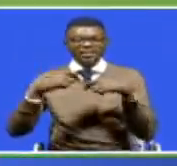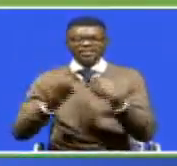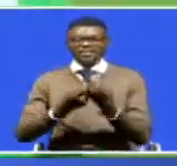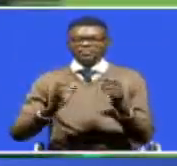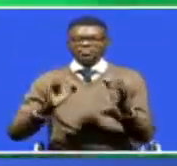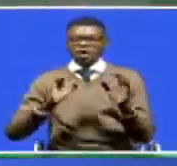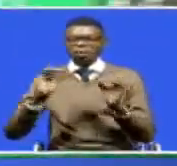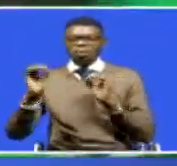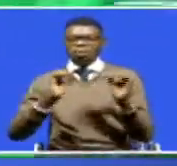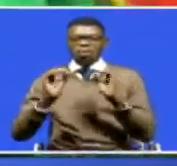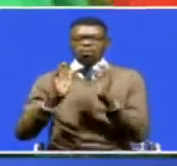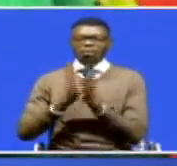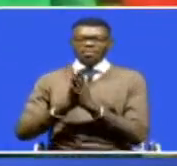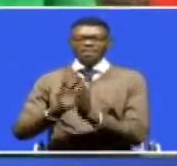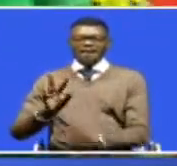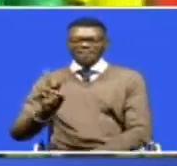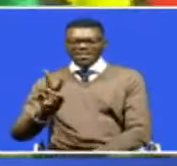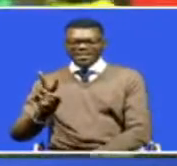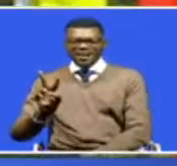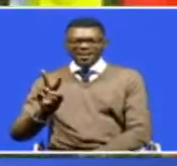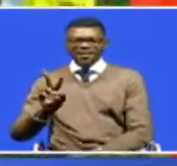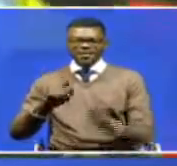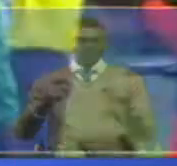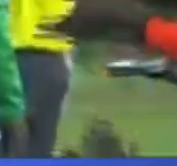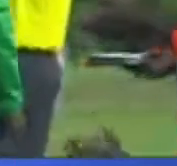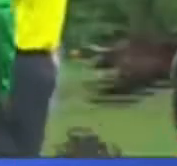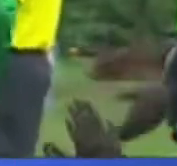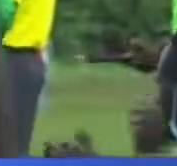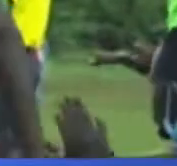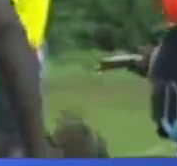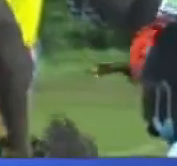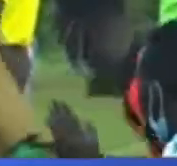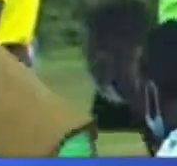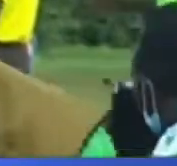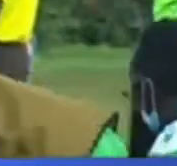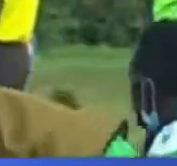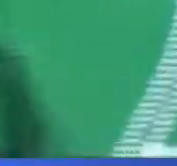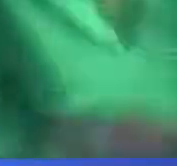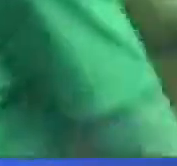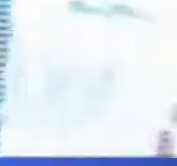tasa dhidi ya Vihiga United. Goli linapatikana kwa faida Gor Mahia.